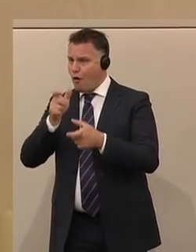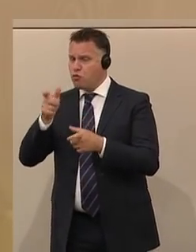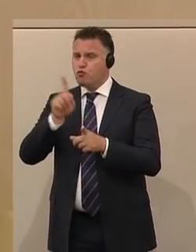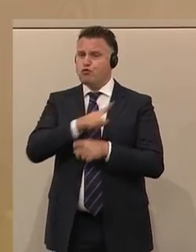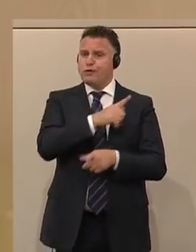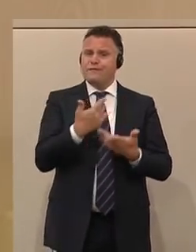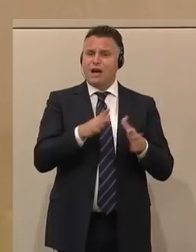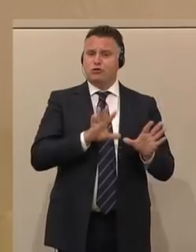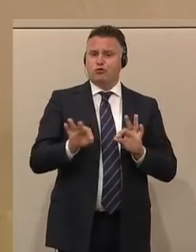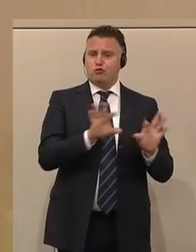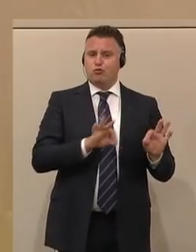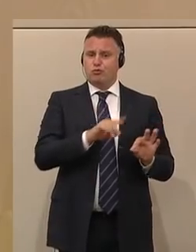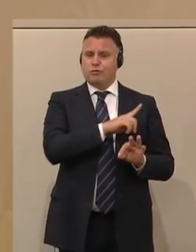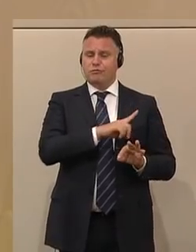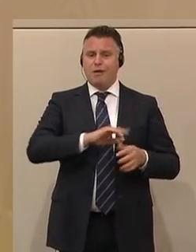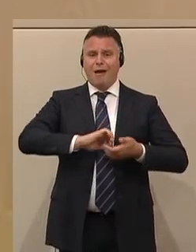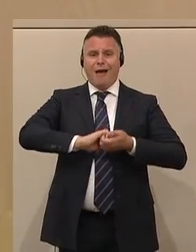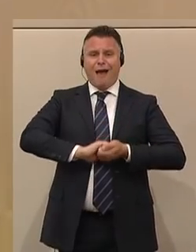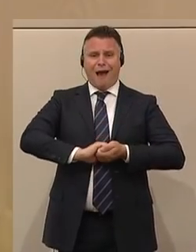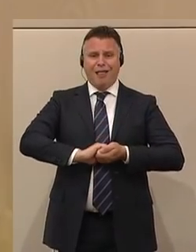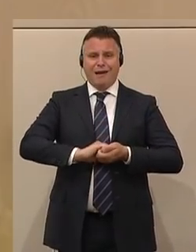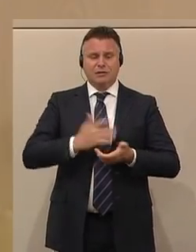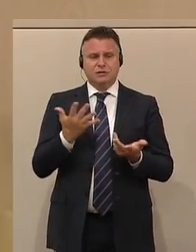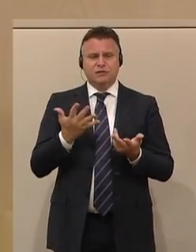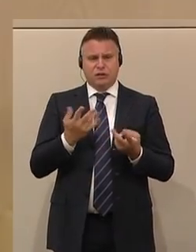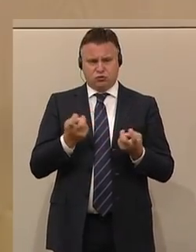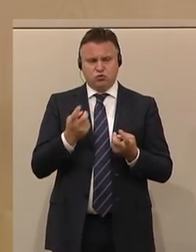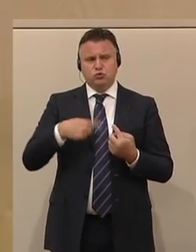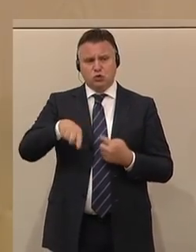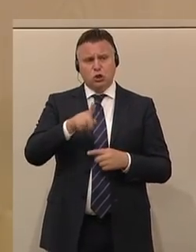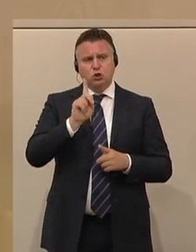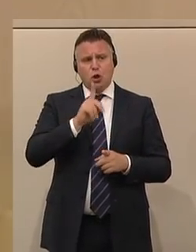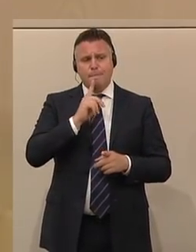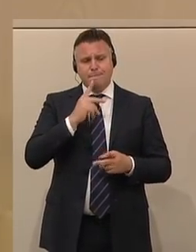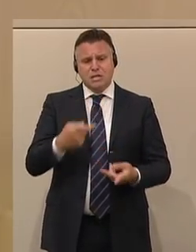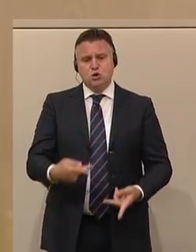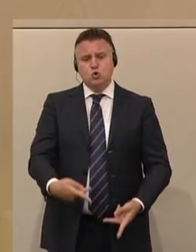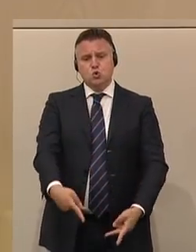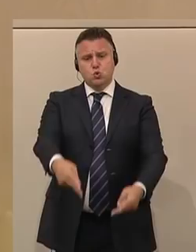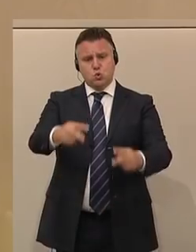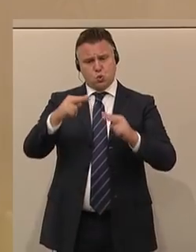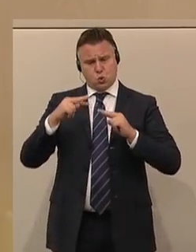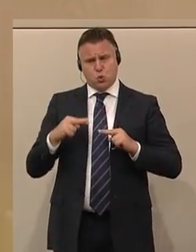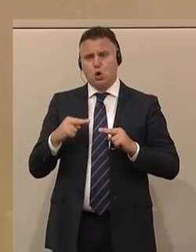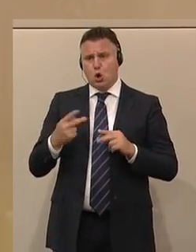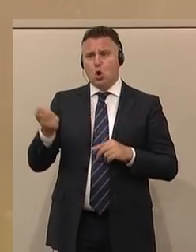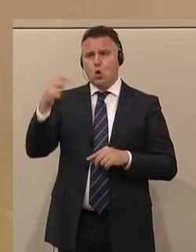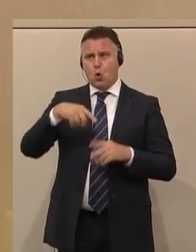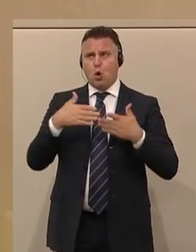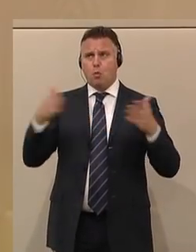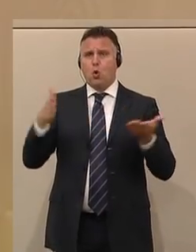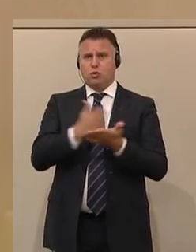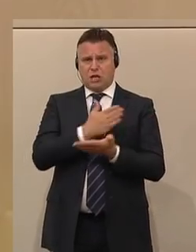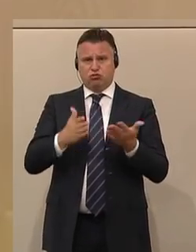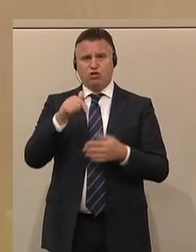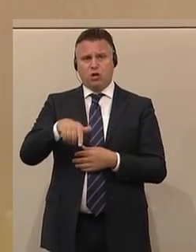zu den Allianzen, die Sie suchen. Und ich lade uns alle ein, einen Schritt zurückzugehen an diesem Vorabend großer Entscheidungen in Europa